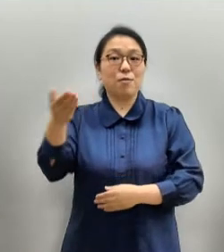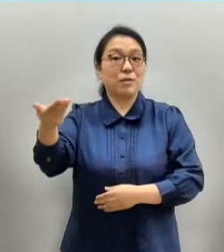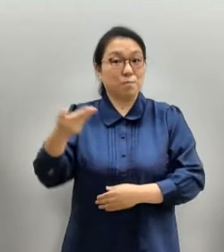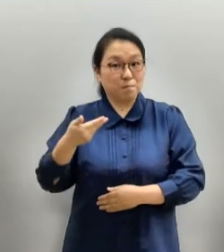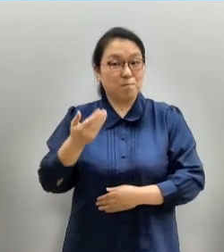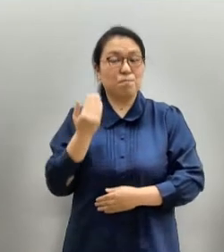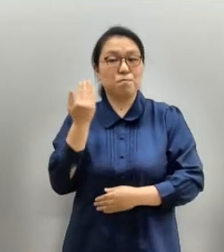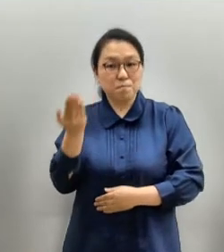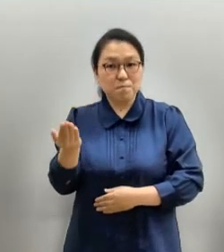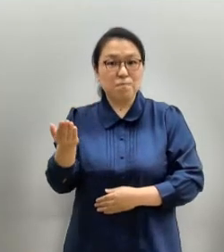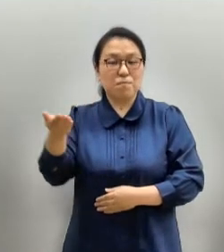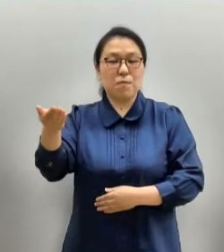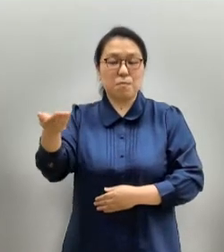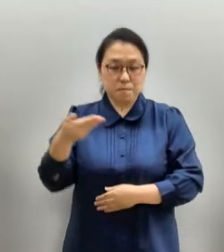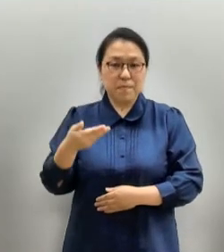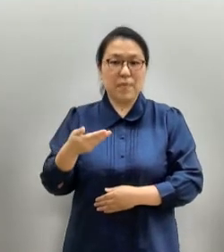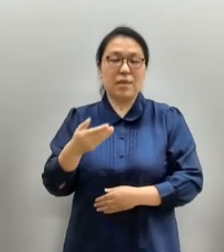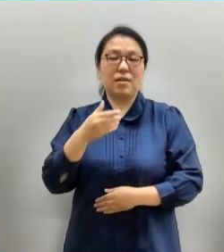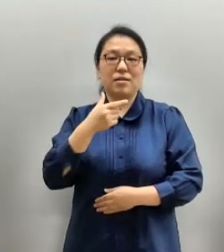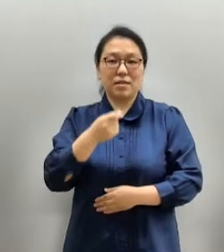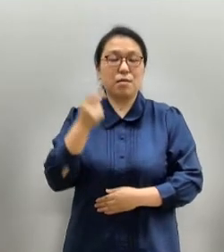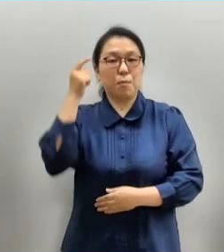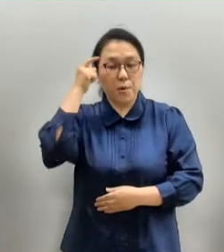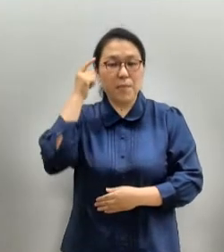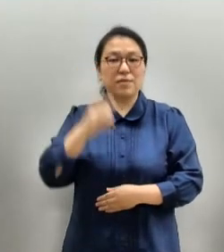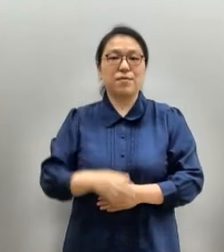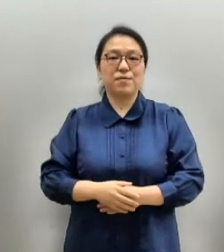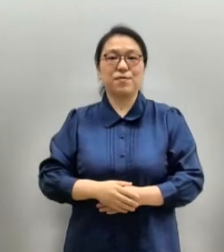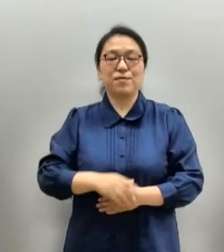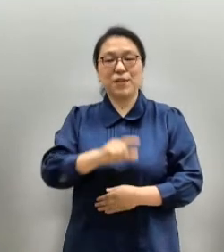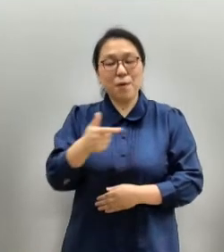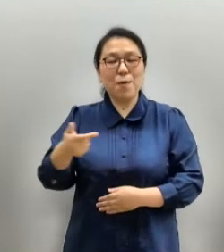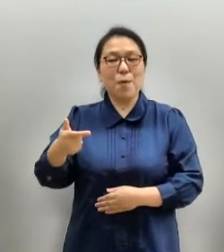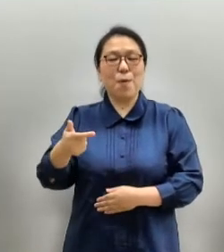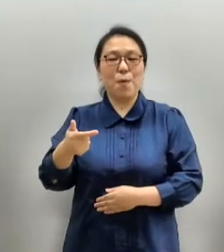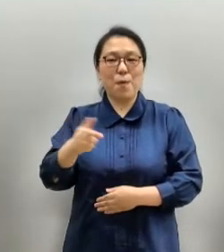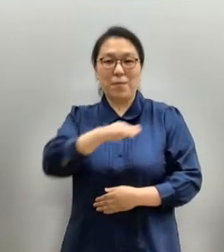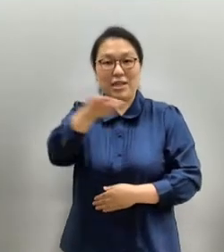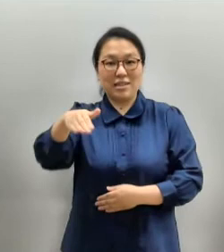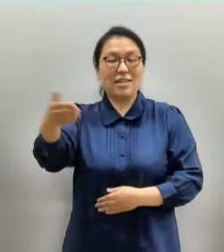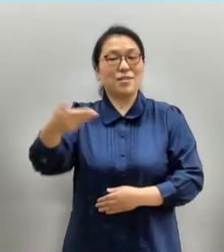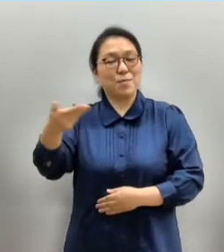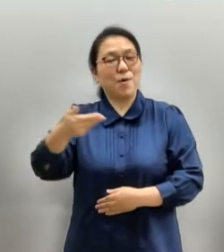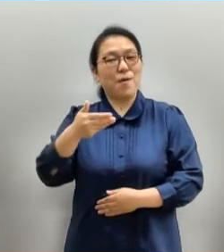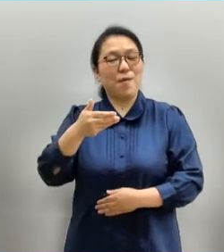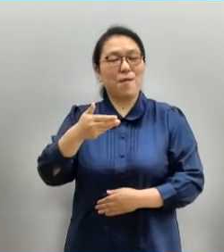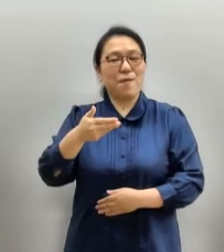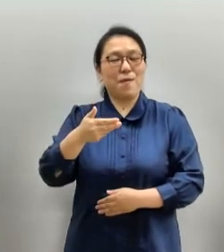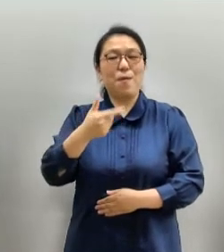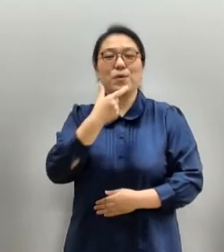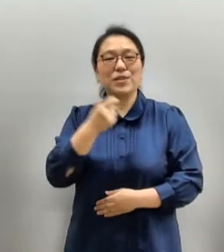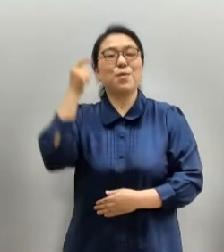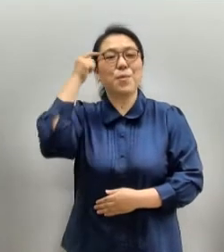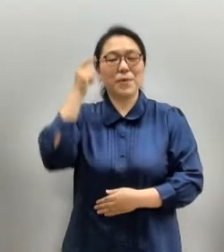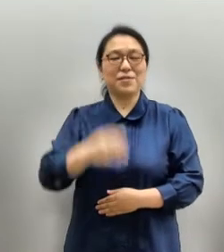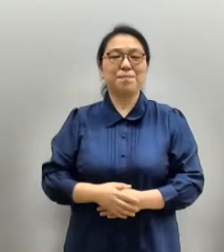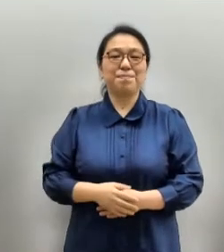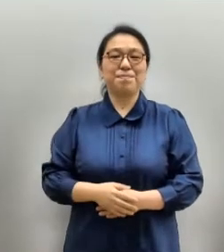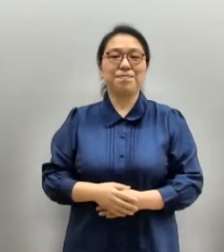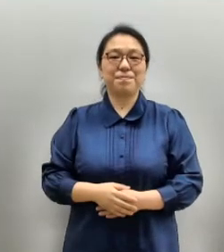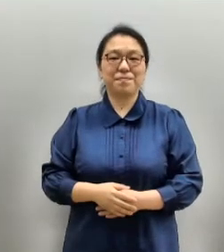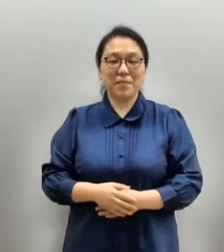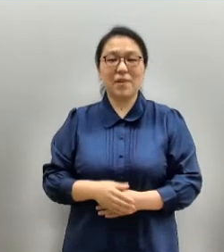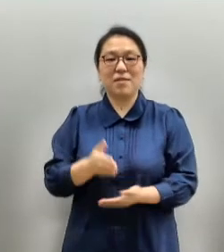記者の皆様からですね、お二人にですね、さまざまなご質問などお寄せいただければというふうに思ってございます